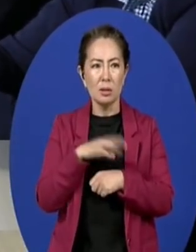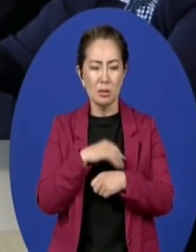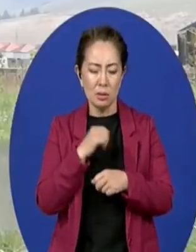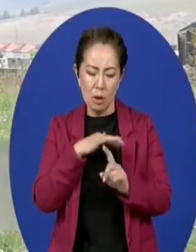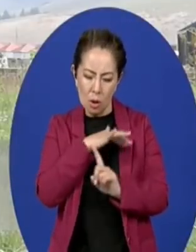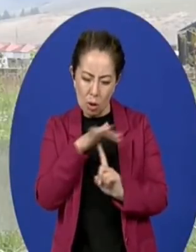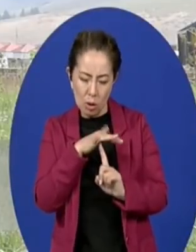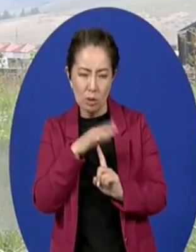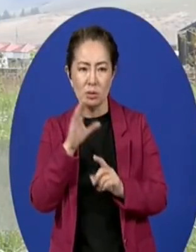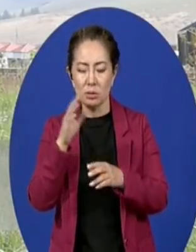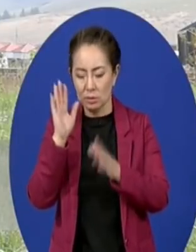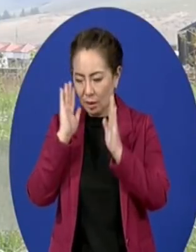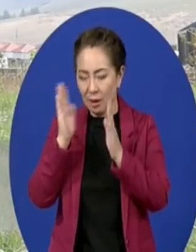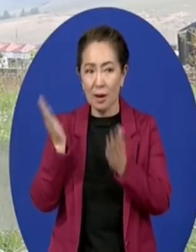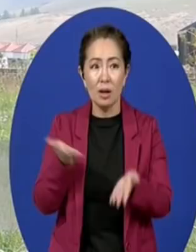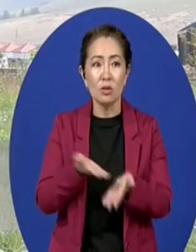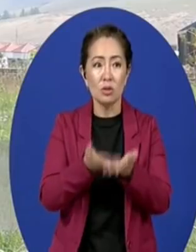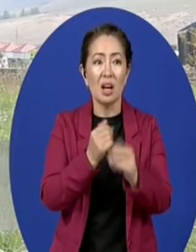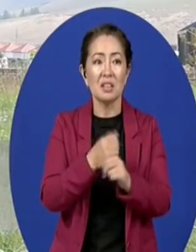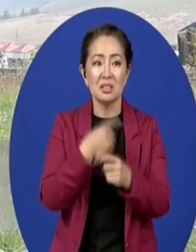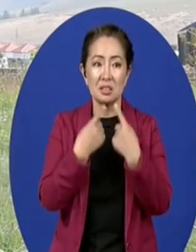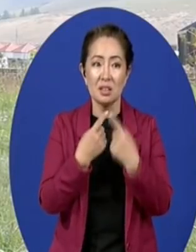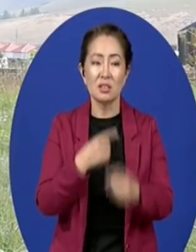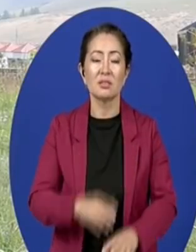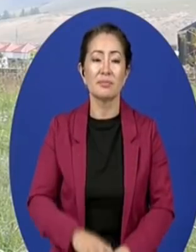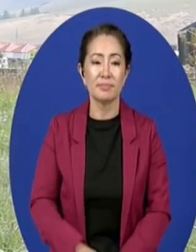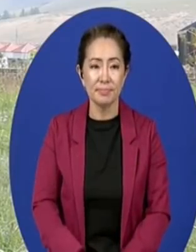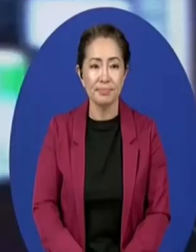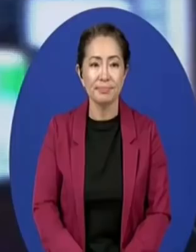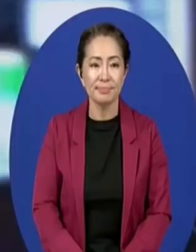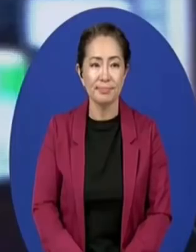болцоог салбарын зүгээс хангаж ажиллахаар болжээ.